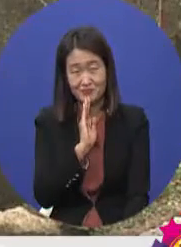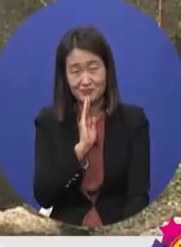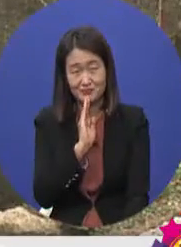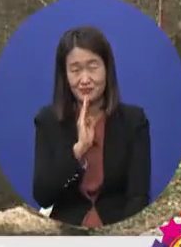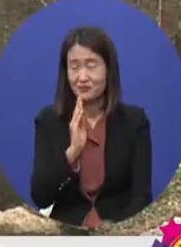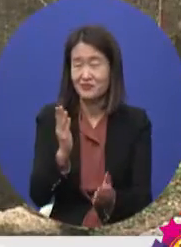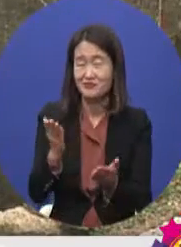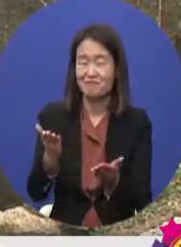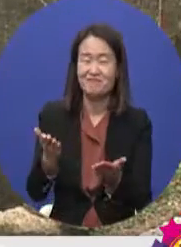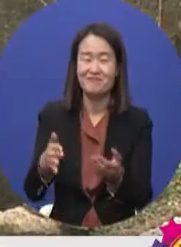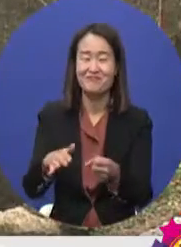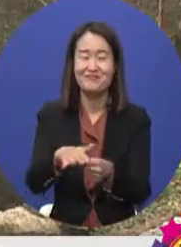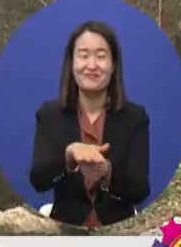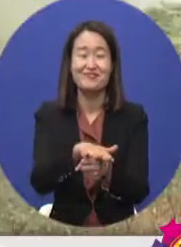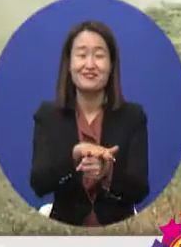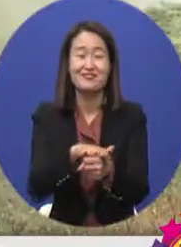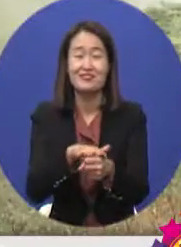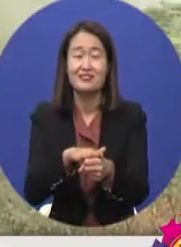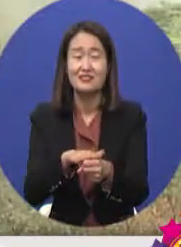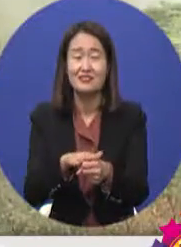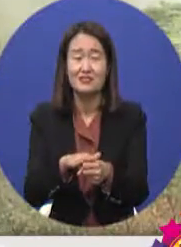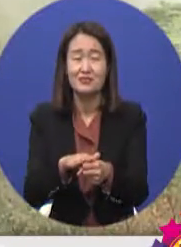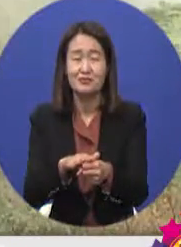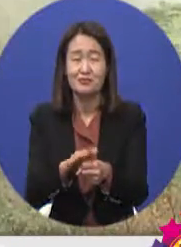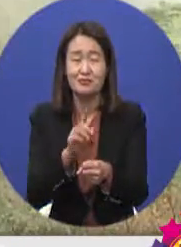정말 사랑한다는 그